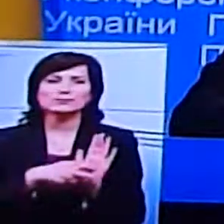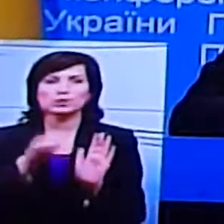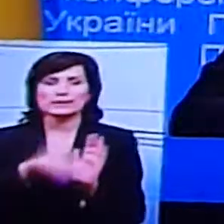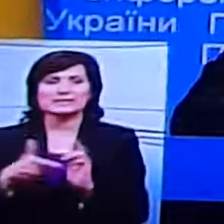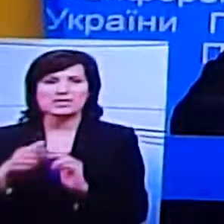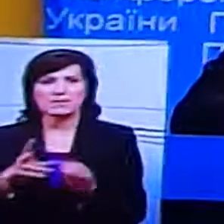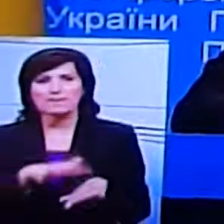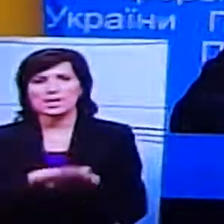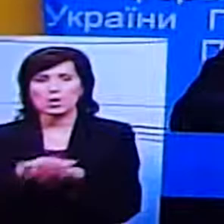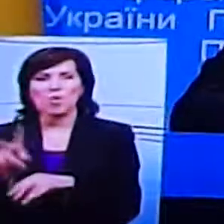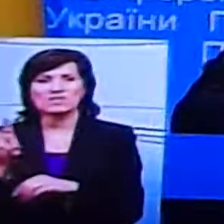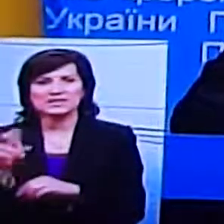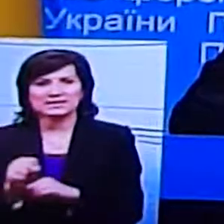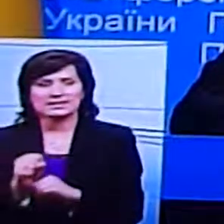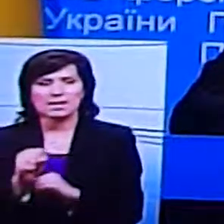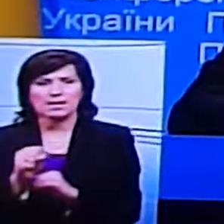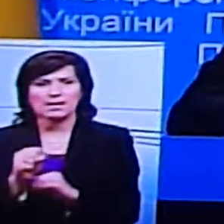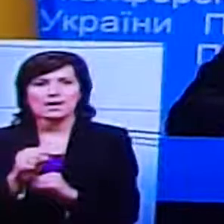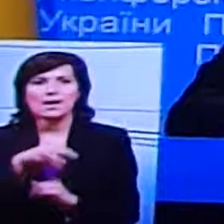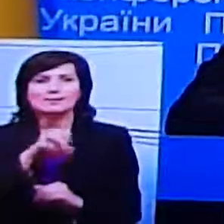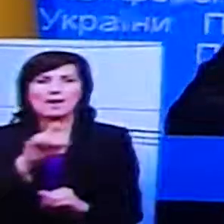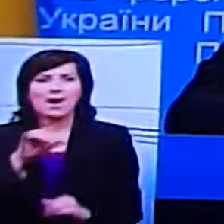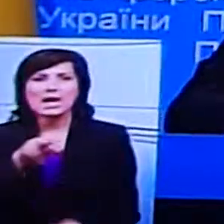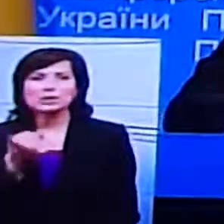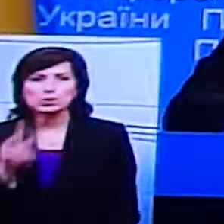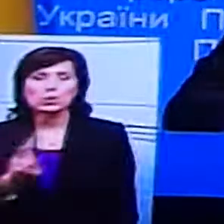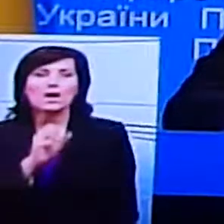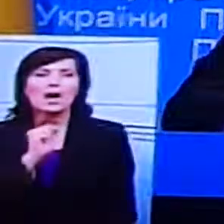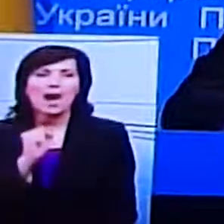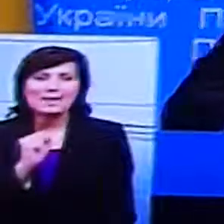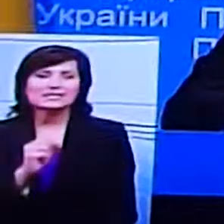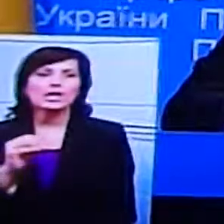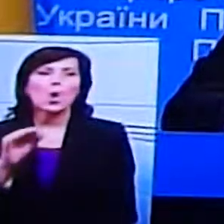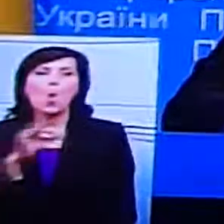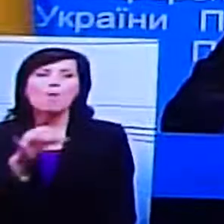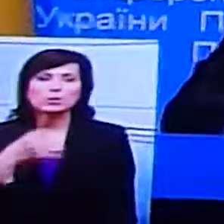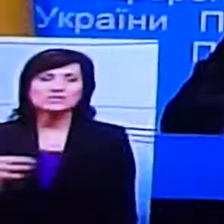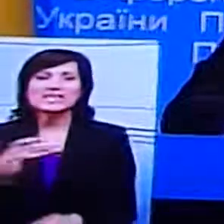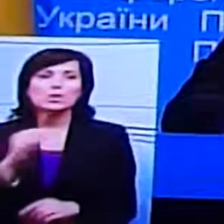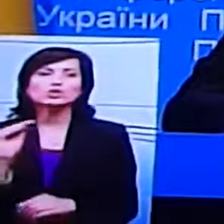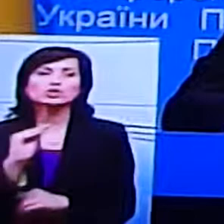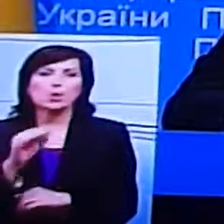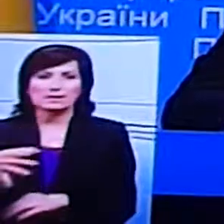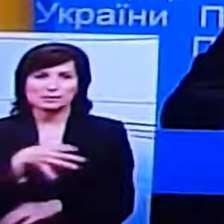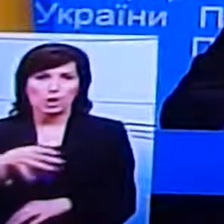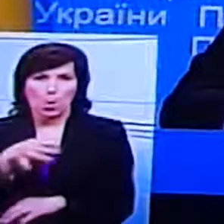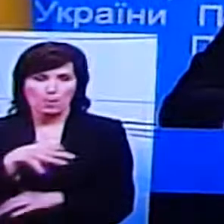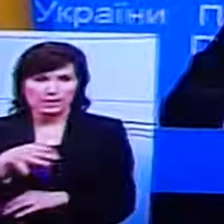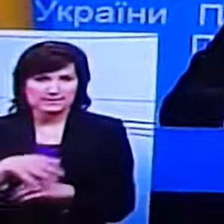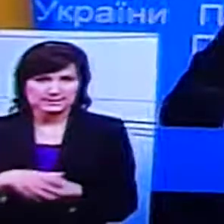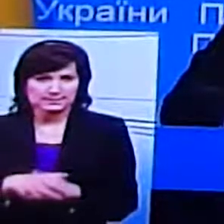тисяч гривень перерахована Тарандюк Ані, Овруцький район Житомирської області,